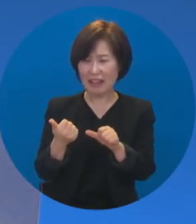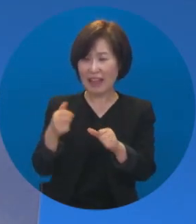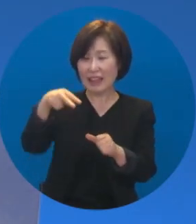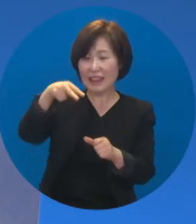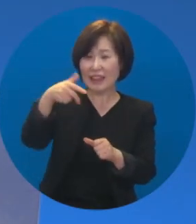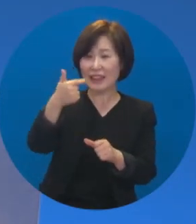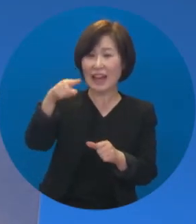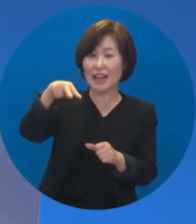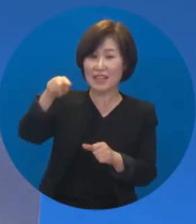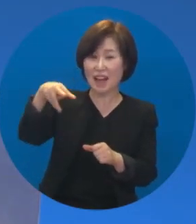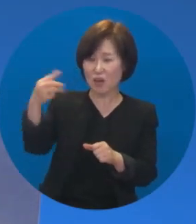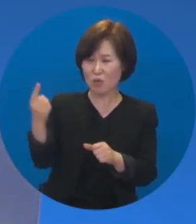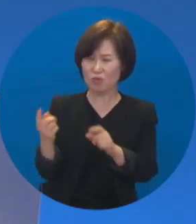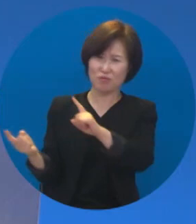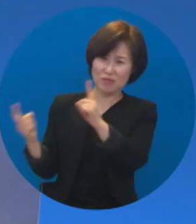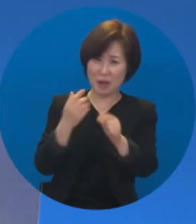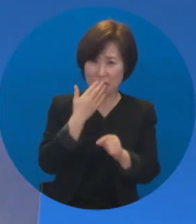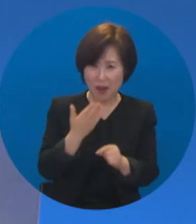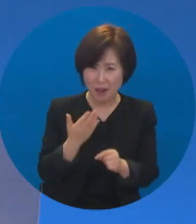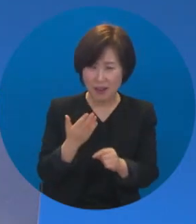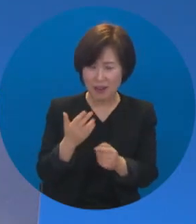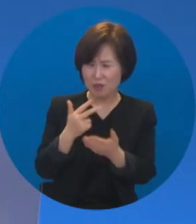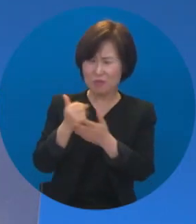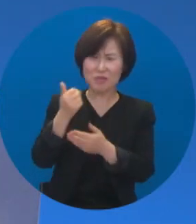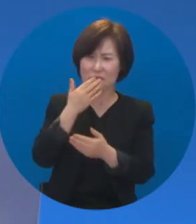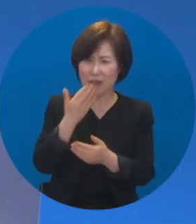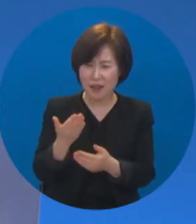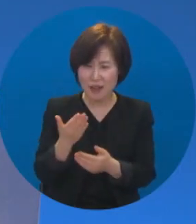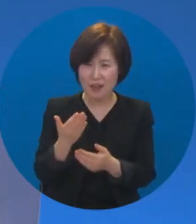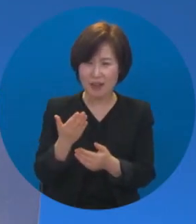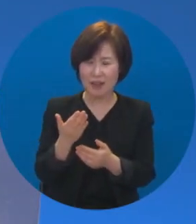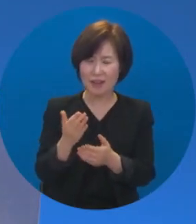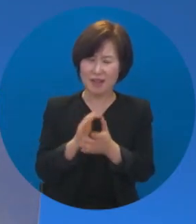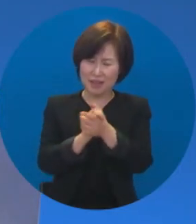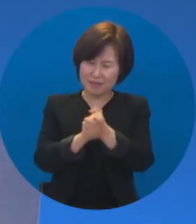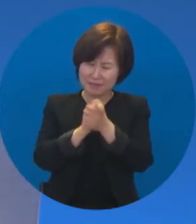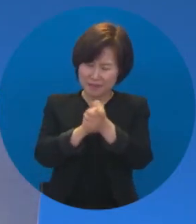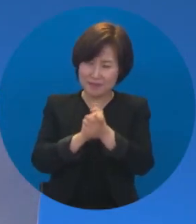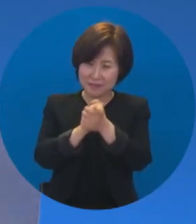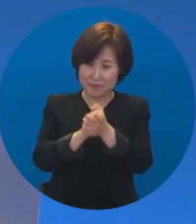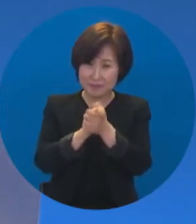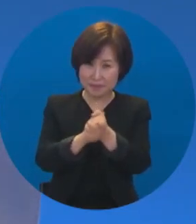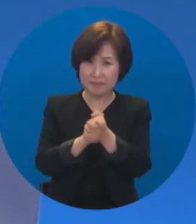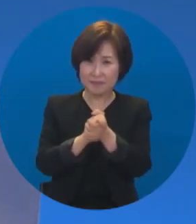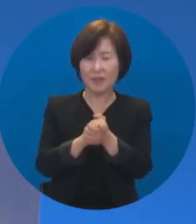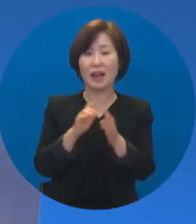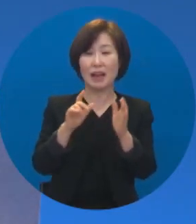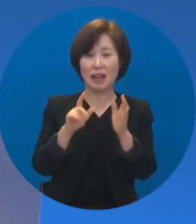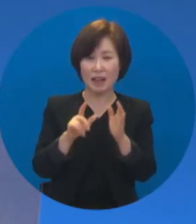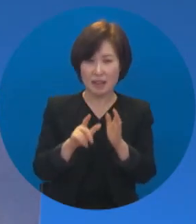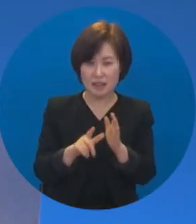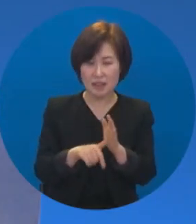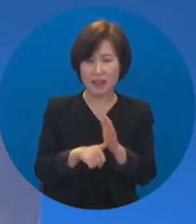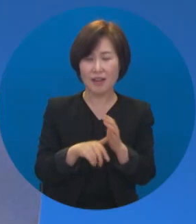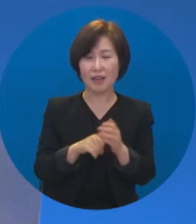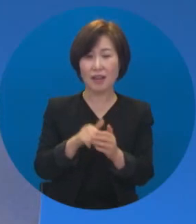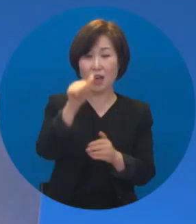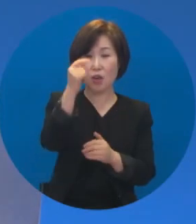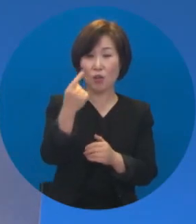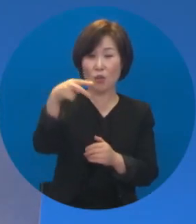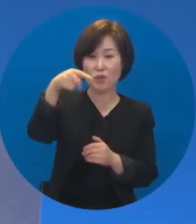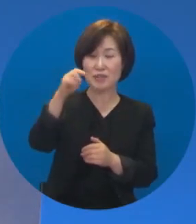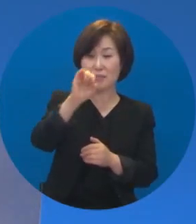분이시니까 주님 못할 일이 뭐가 있겠어요 하면서 기도를 했습니다. 제가 막 기도를 하고 있는데 호스피스는